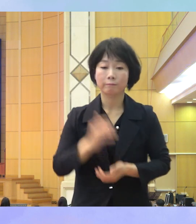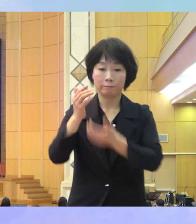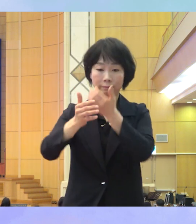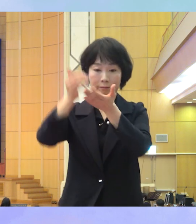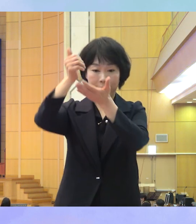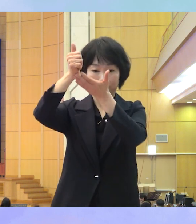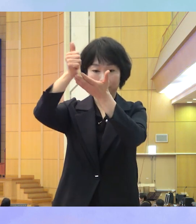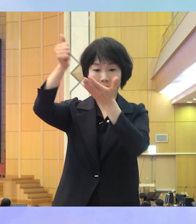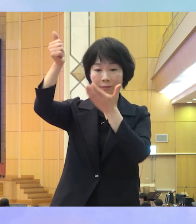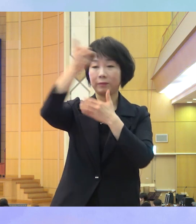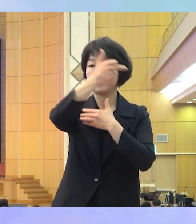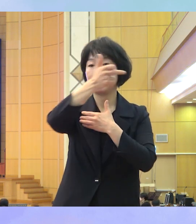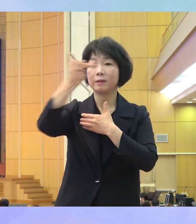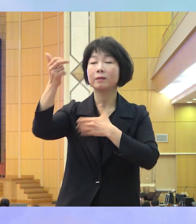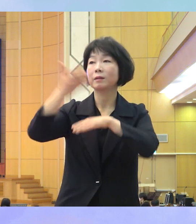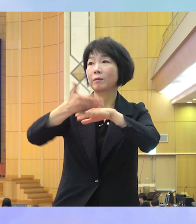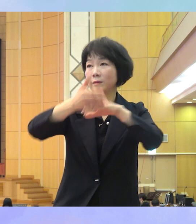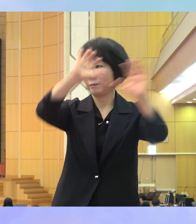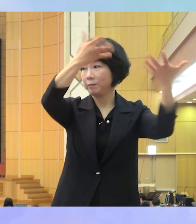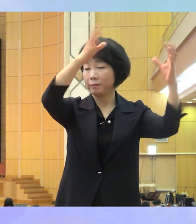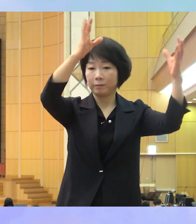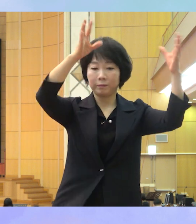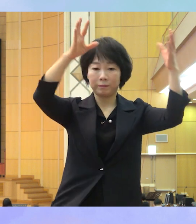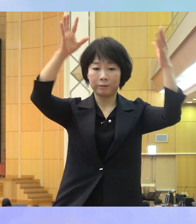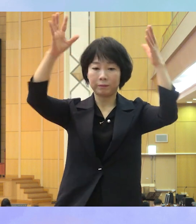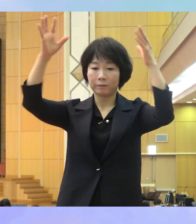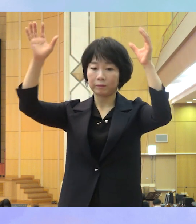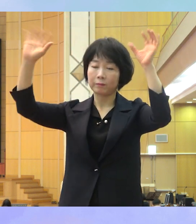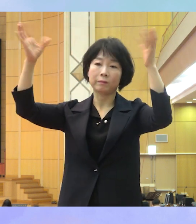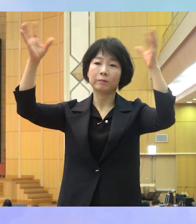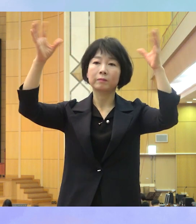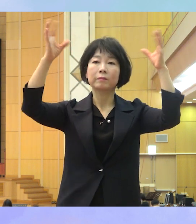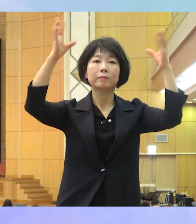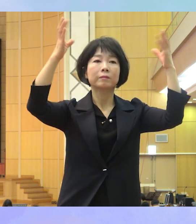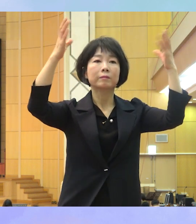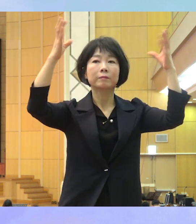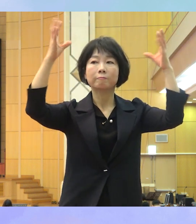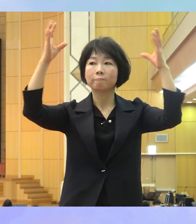하나님께 큰 박수로 영광을 돌립니다.